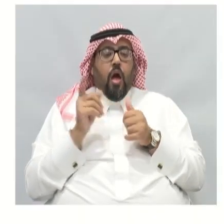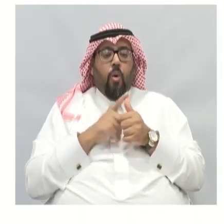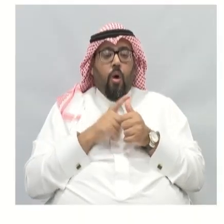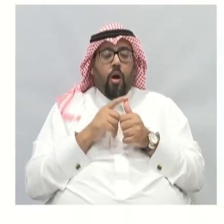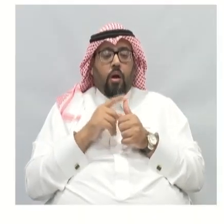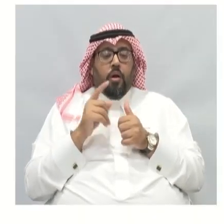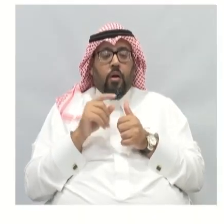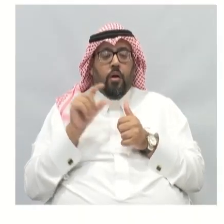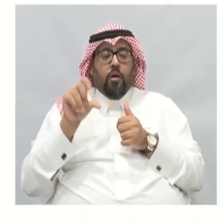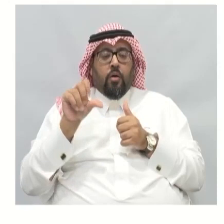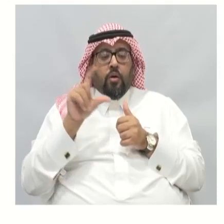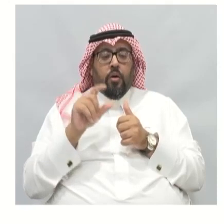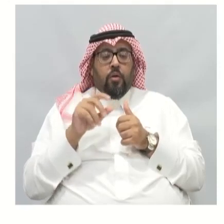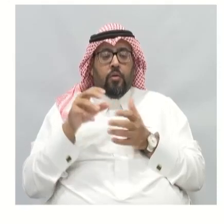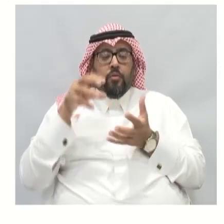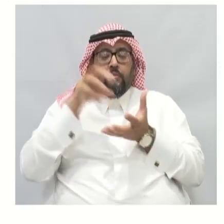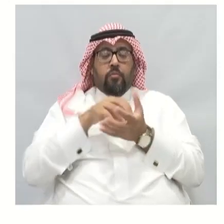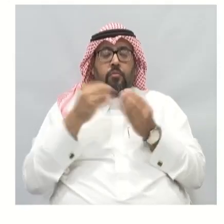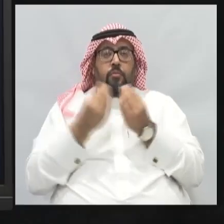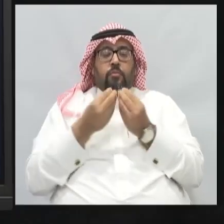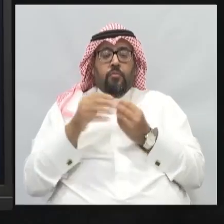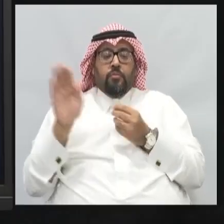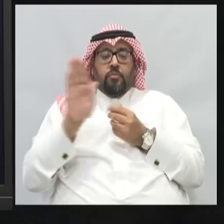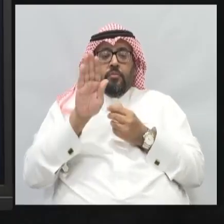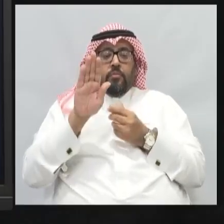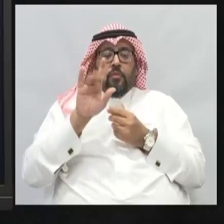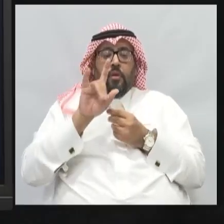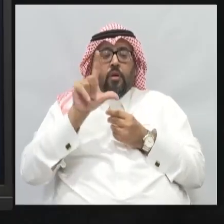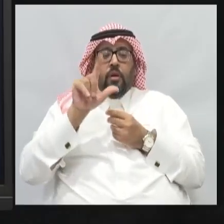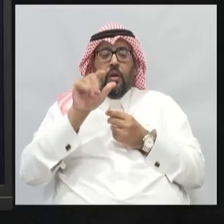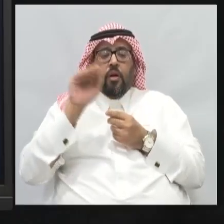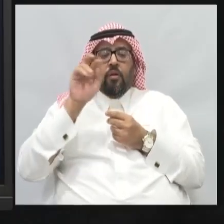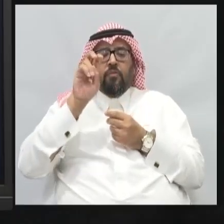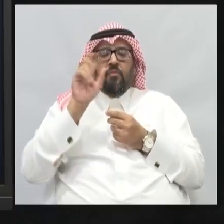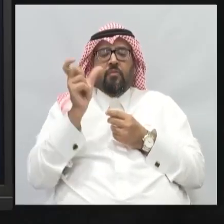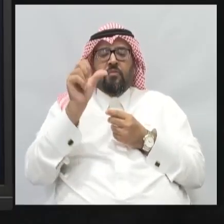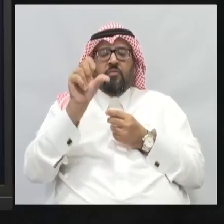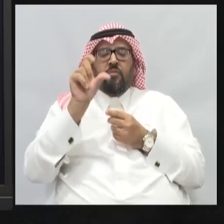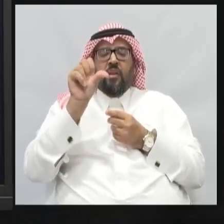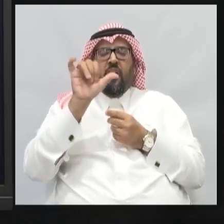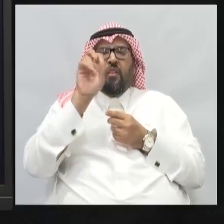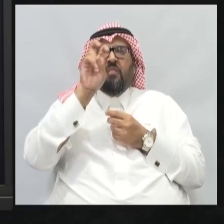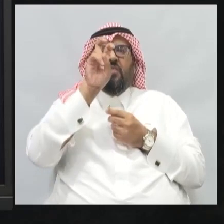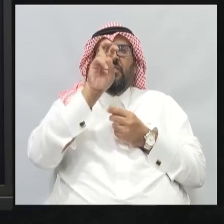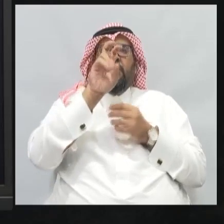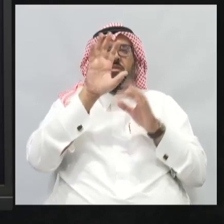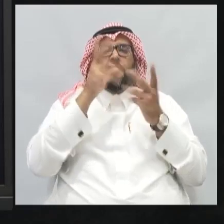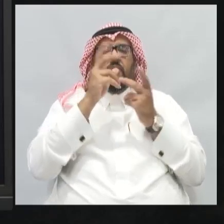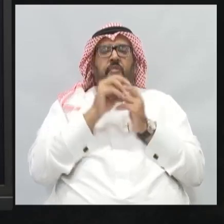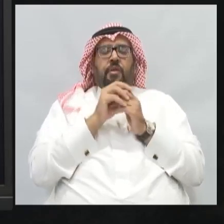دوله تمتلك اسلحه نوويه متى استعملت الولايات المتحده الامريكيه السلاح